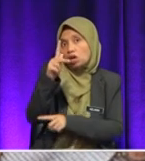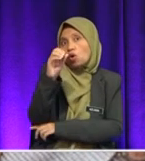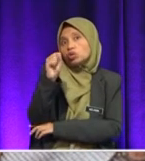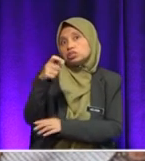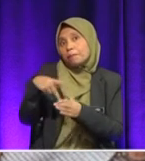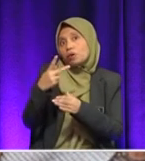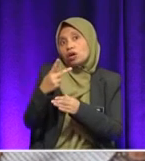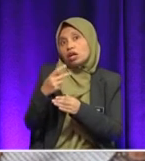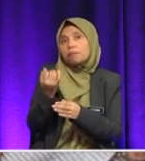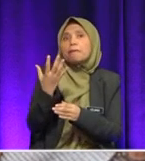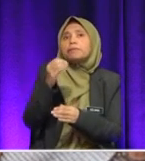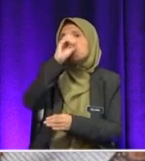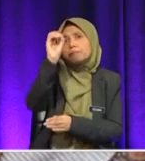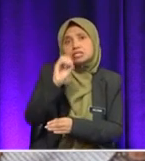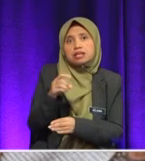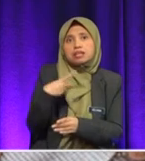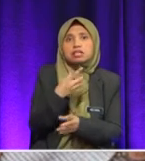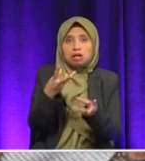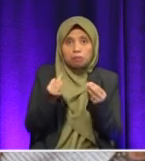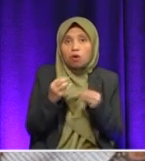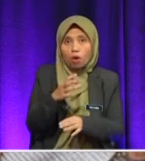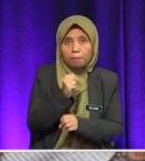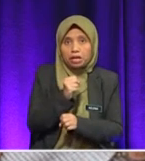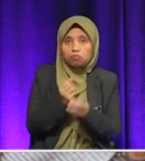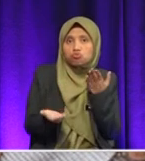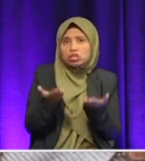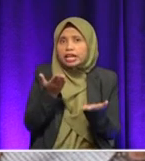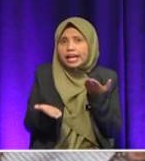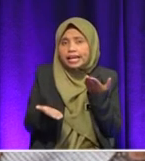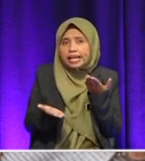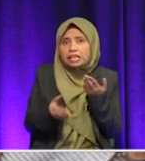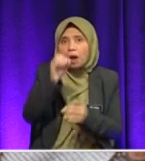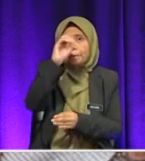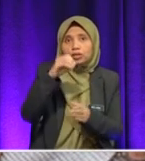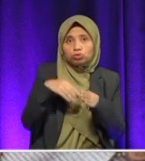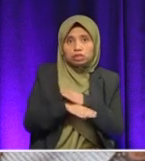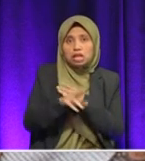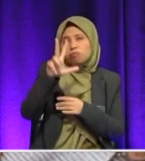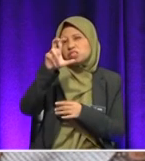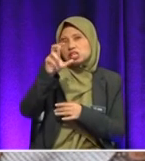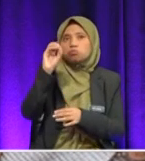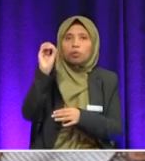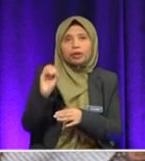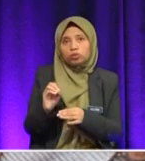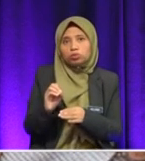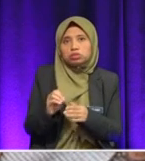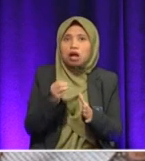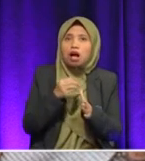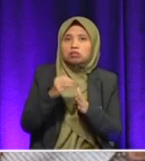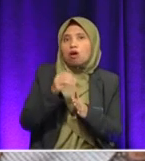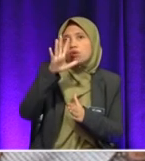nabi untuk berapa persen oke mungkin Aam b100 di dalam 30 simple pastoz